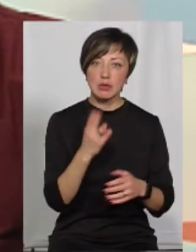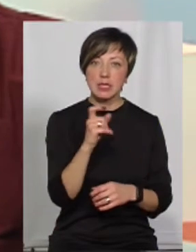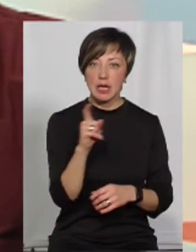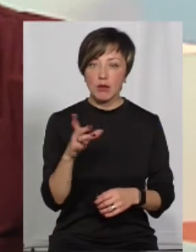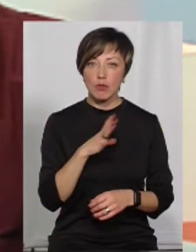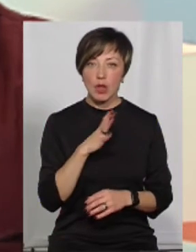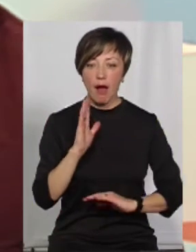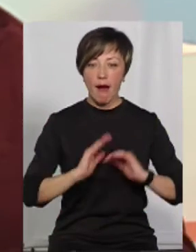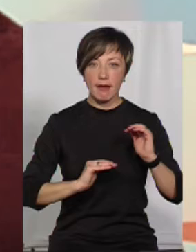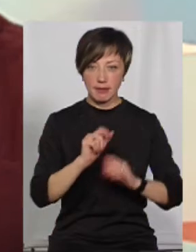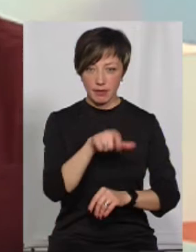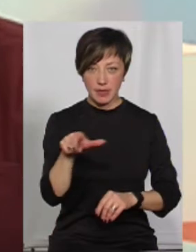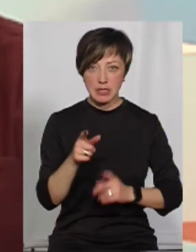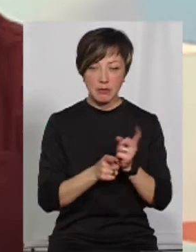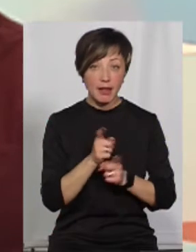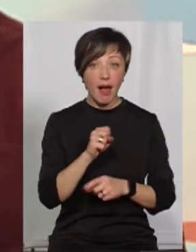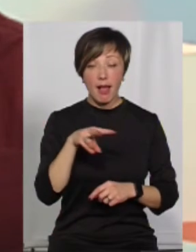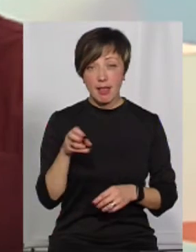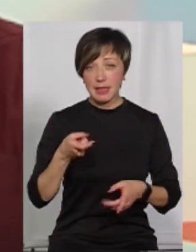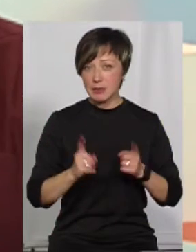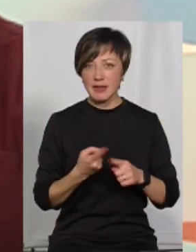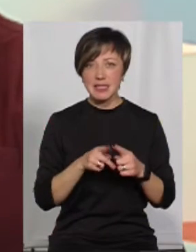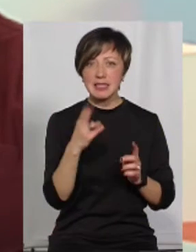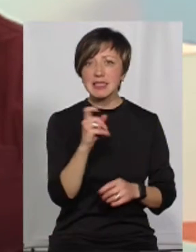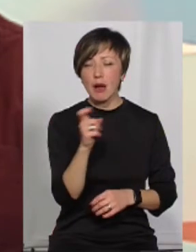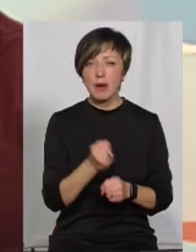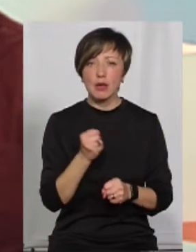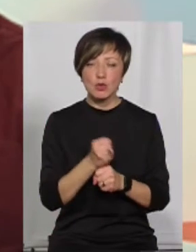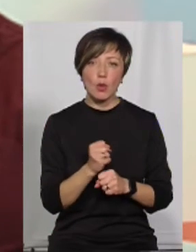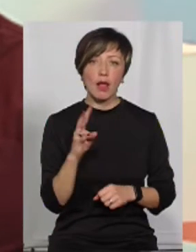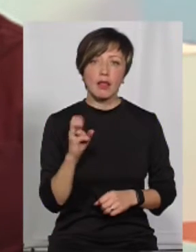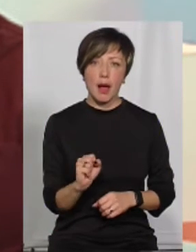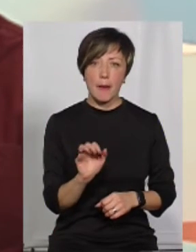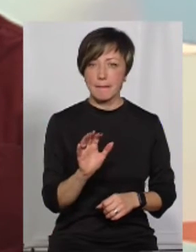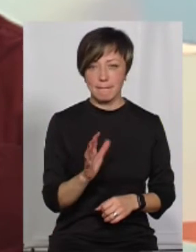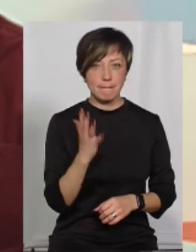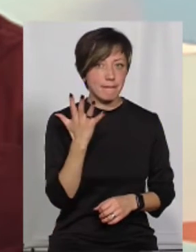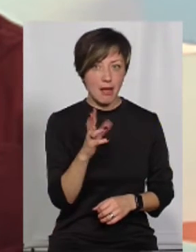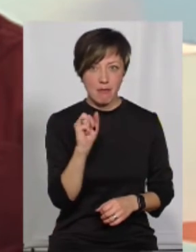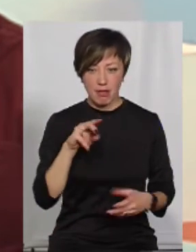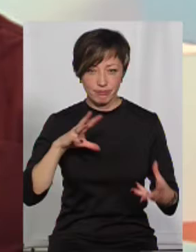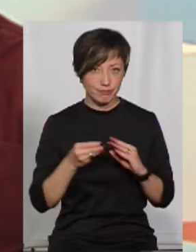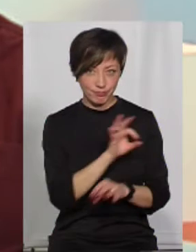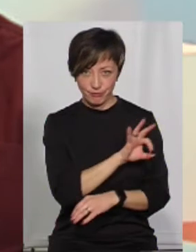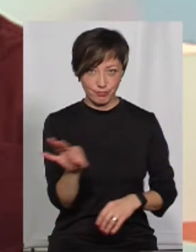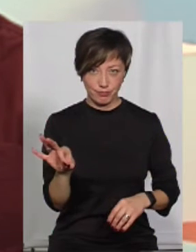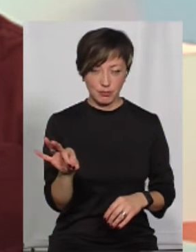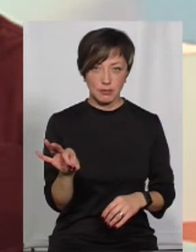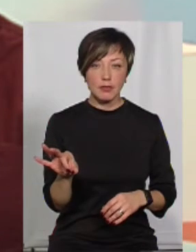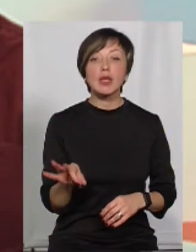нас відбулися кадрові зміни, але насправді ці цехи працюють на 5 балів з 5-бальної системи.